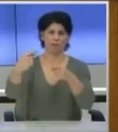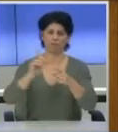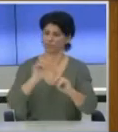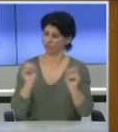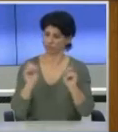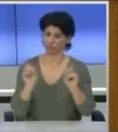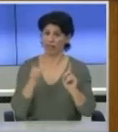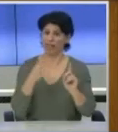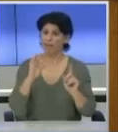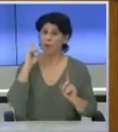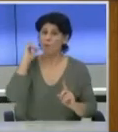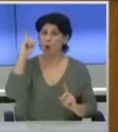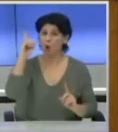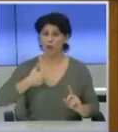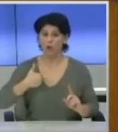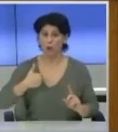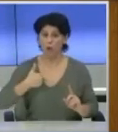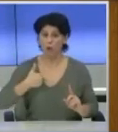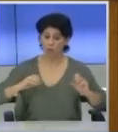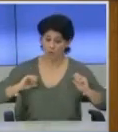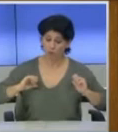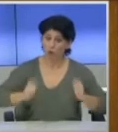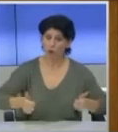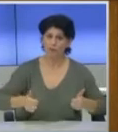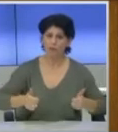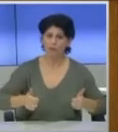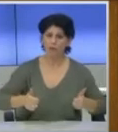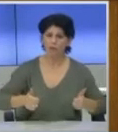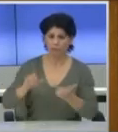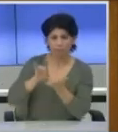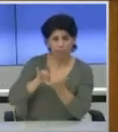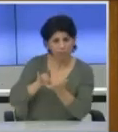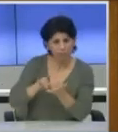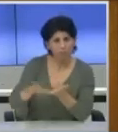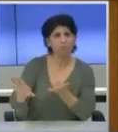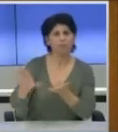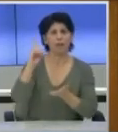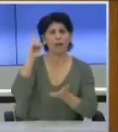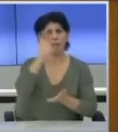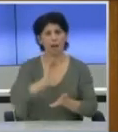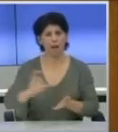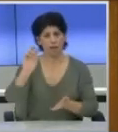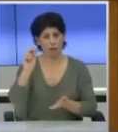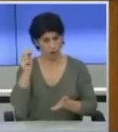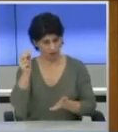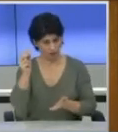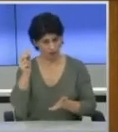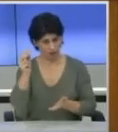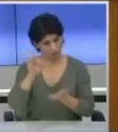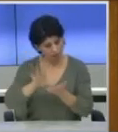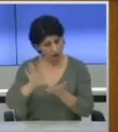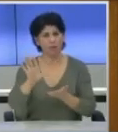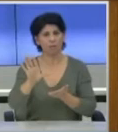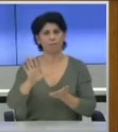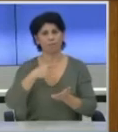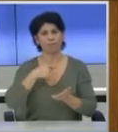αυτό και πρώτος εγώ τόλμησα να απομακρύνω έναν ευρωβουλευτή μας, ο